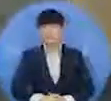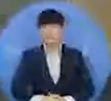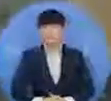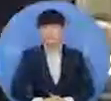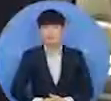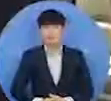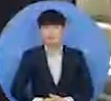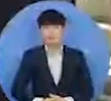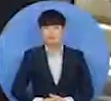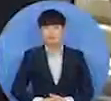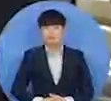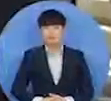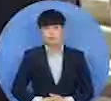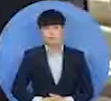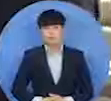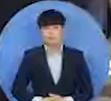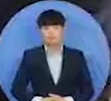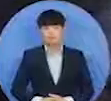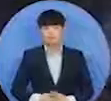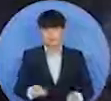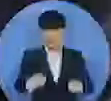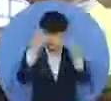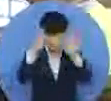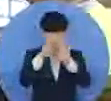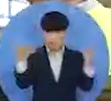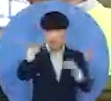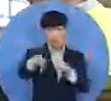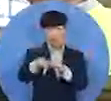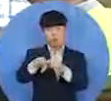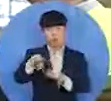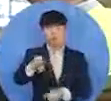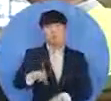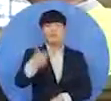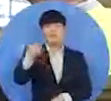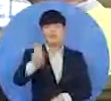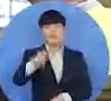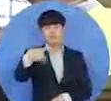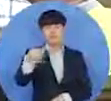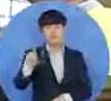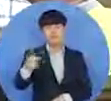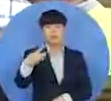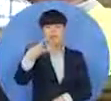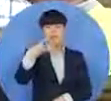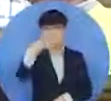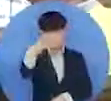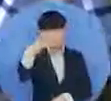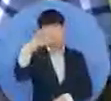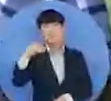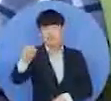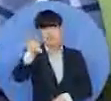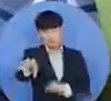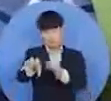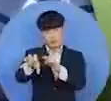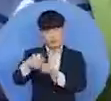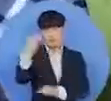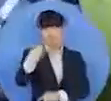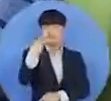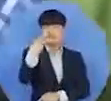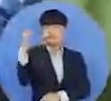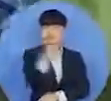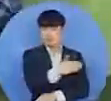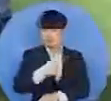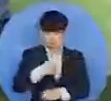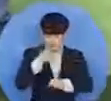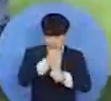쌀 생산 확대를 응원했는데요. 행사가 열린 풍세면 남관 삼리 마을은 2002년부터 친환경